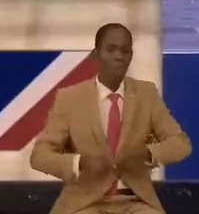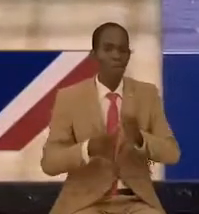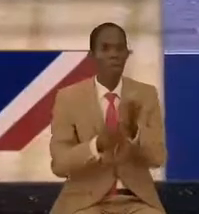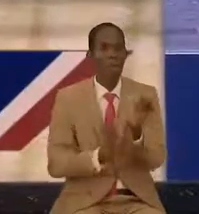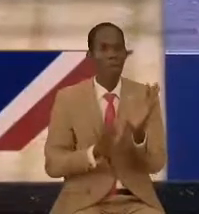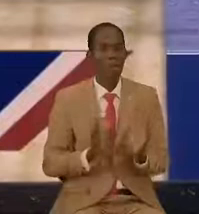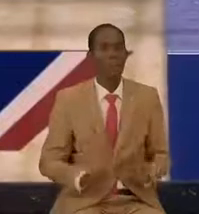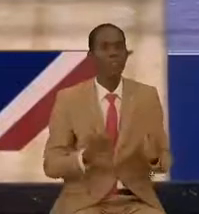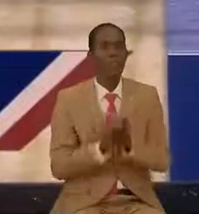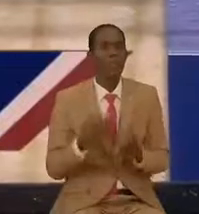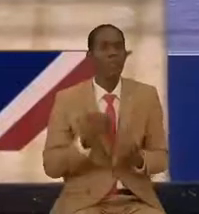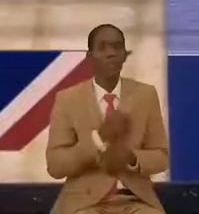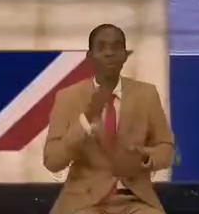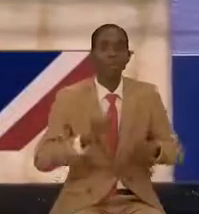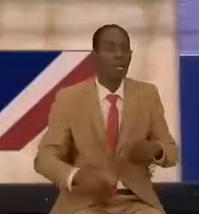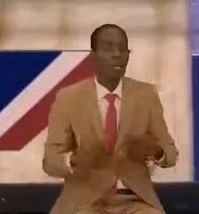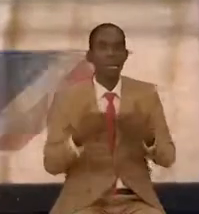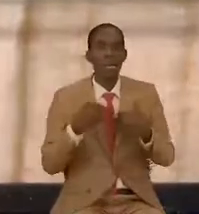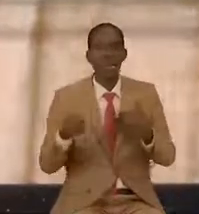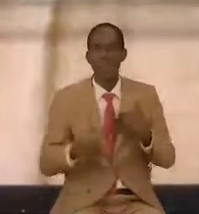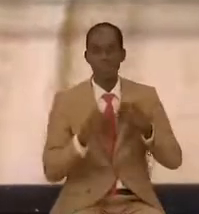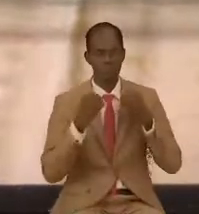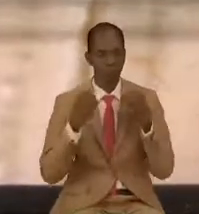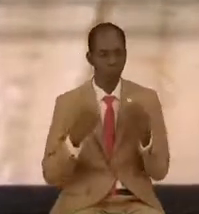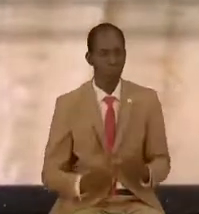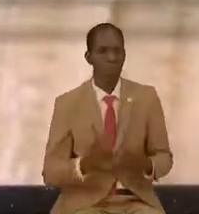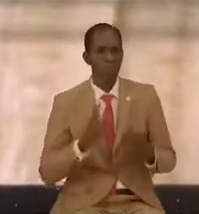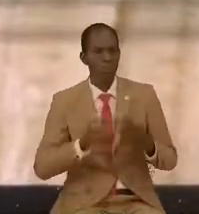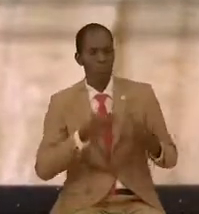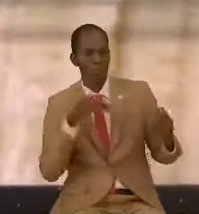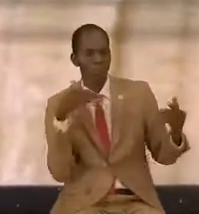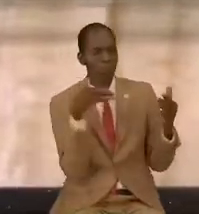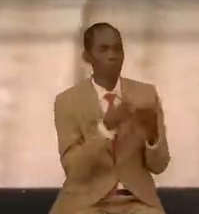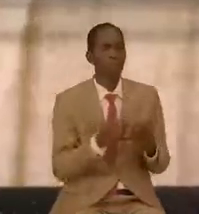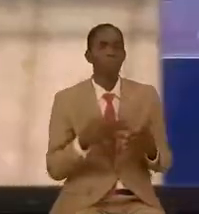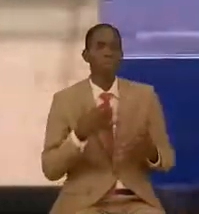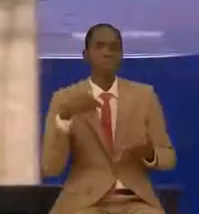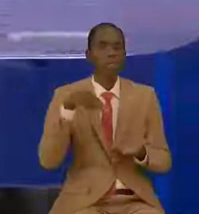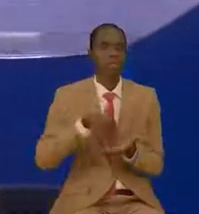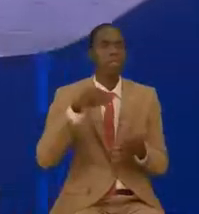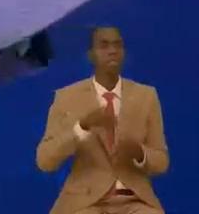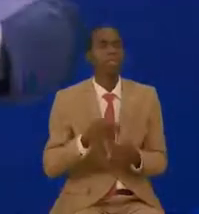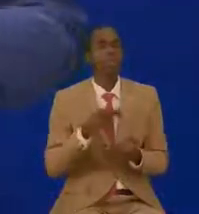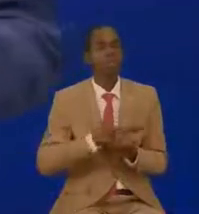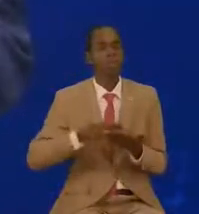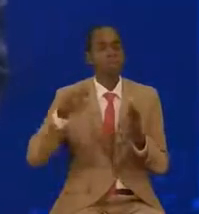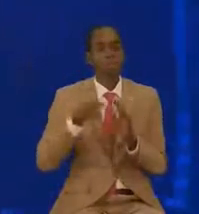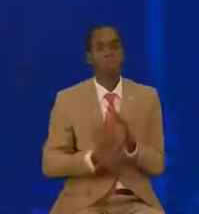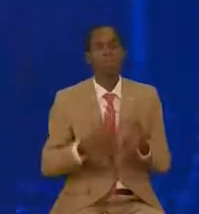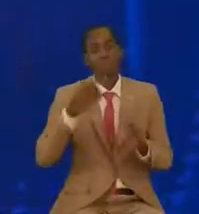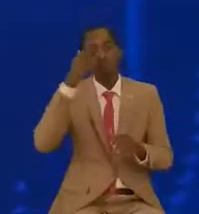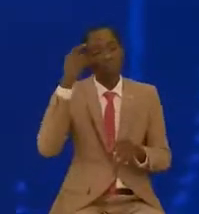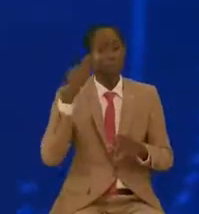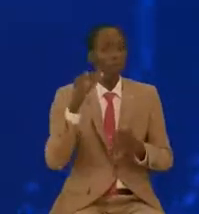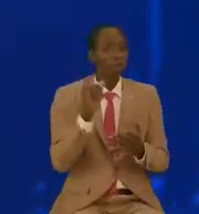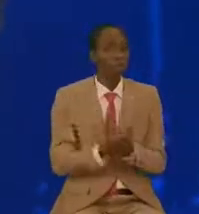nous des rétrogrades perpétuels sans avoir la force de nous tenir dans la justice. À